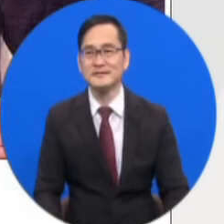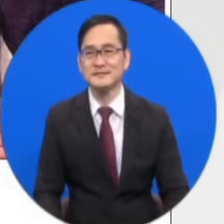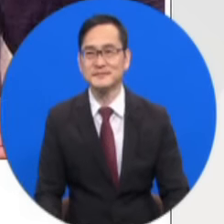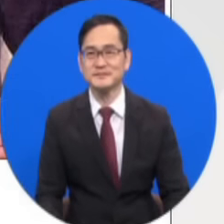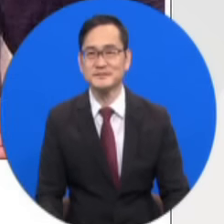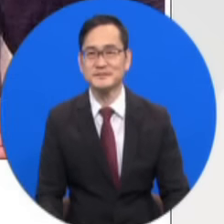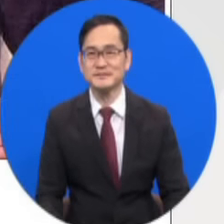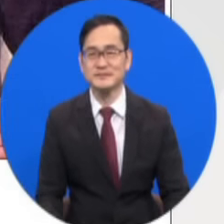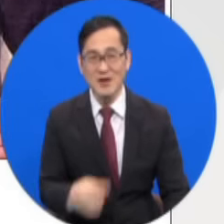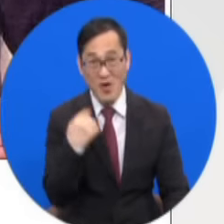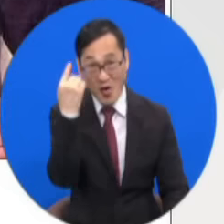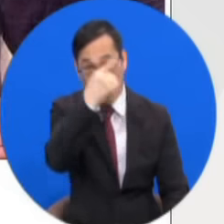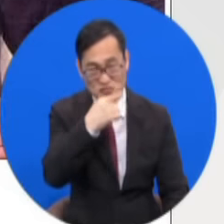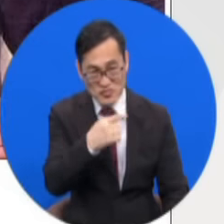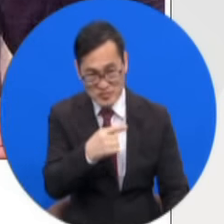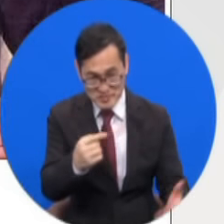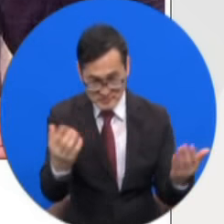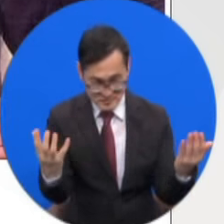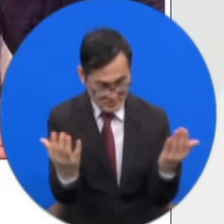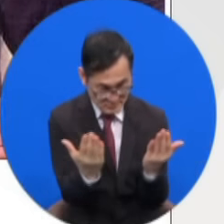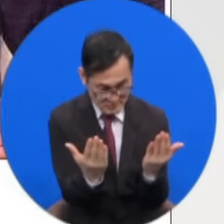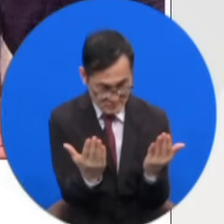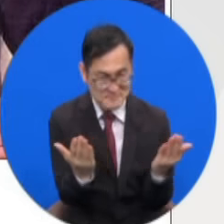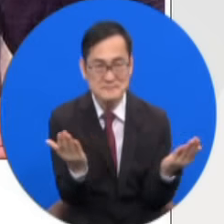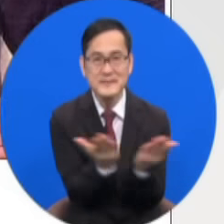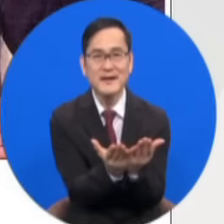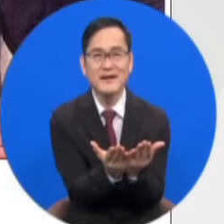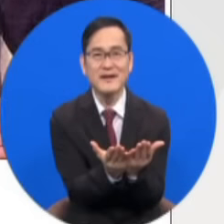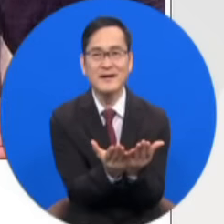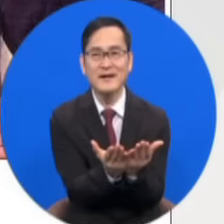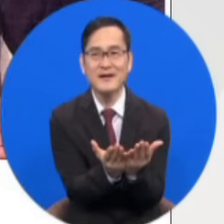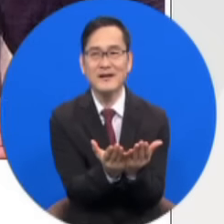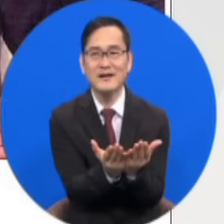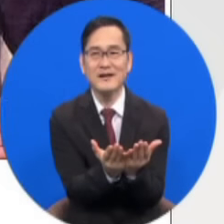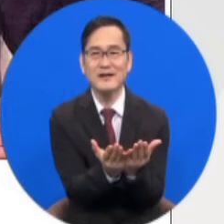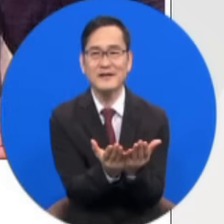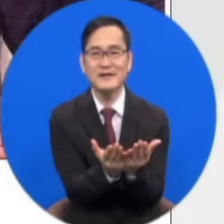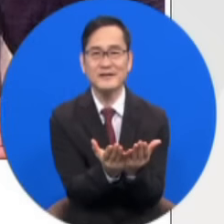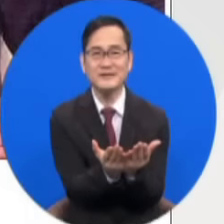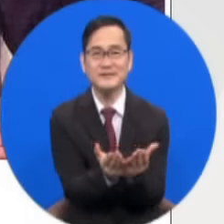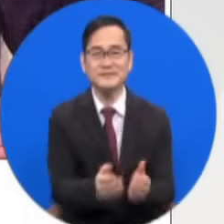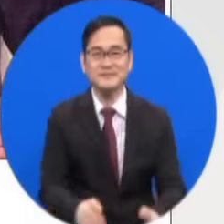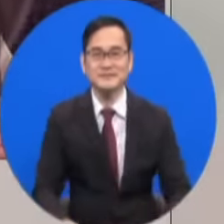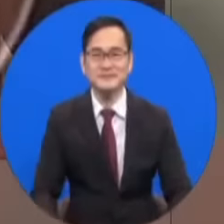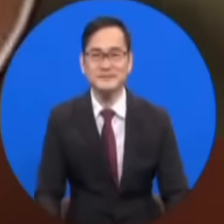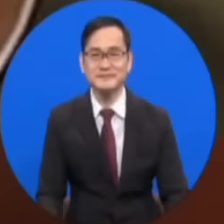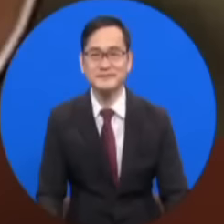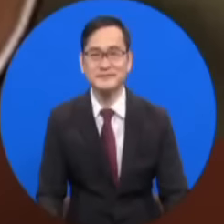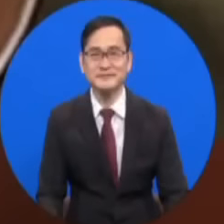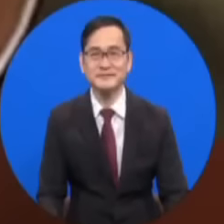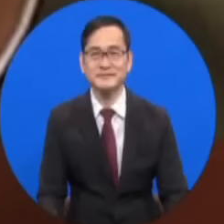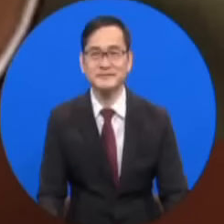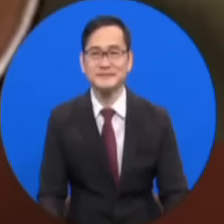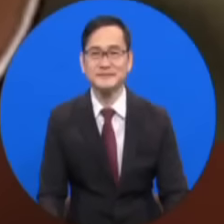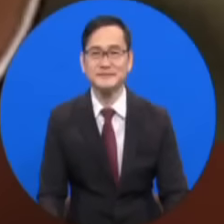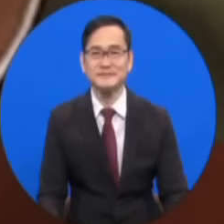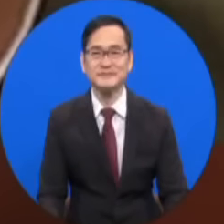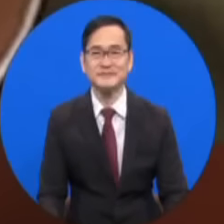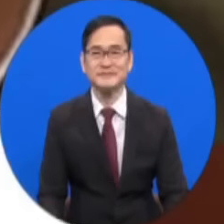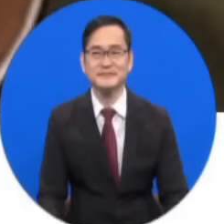보유하고 있었고요 자 유사도 80% 이상이 나오면 사실상 동일 인물이다라고 밝 저희들 보기에도 같은 사람이에요